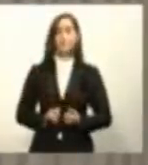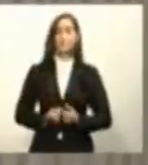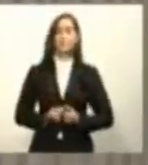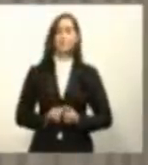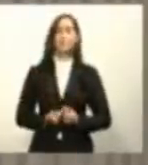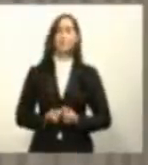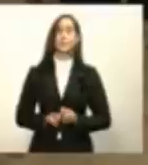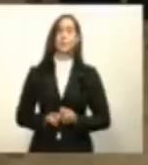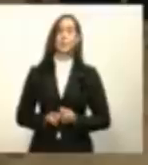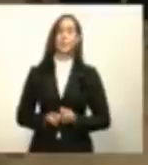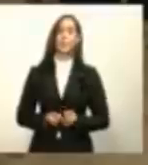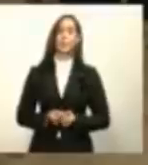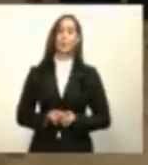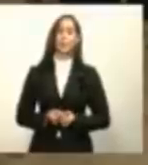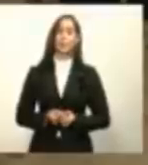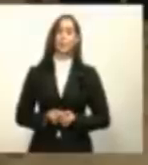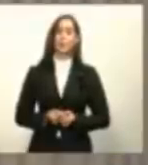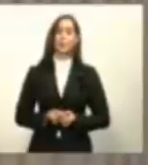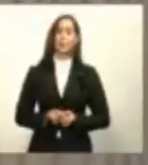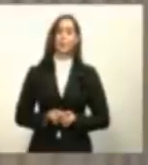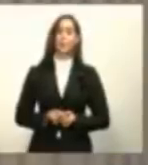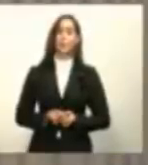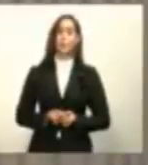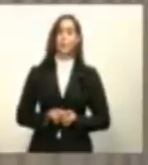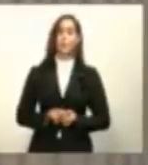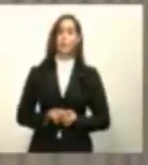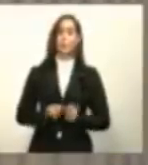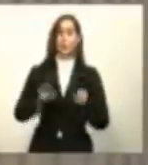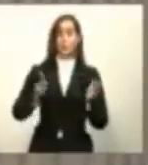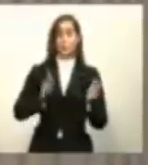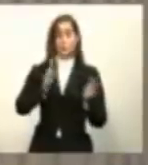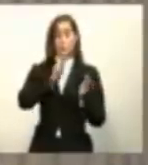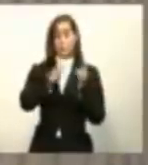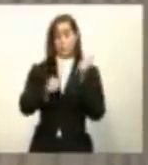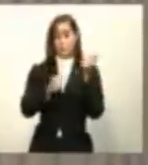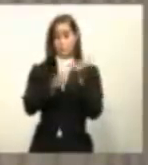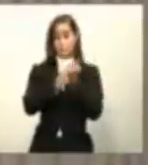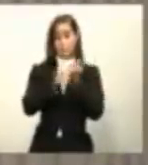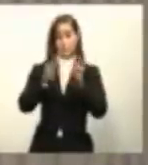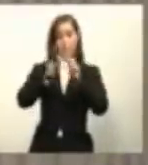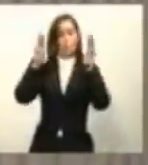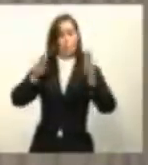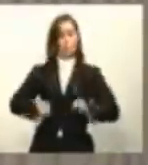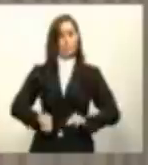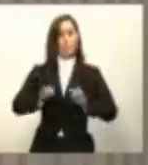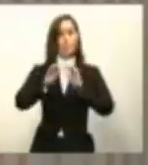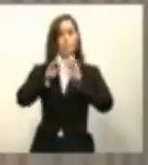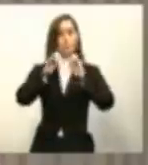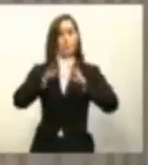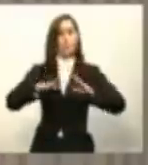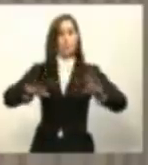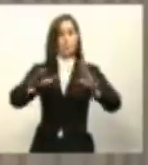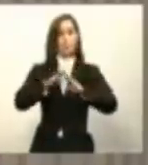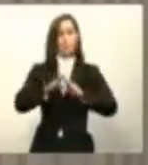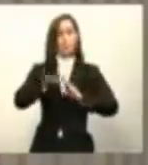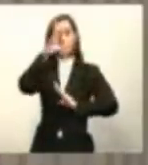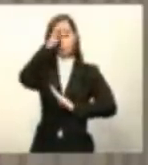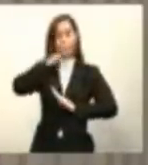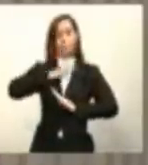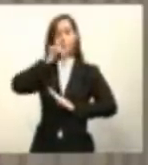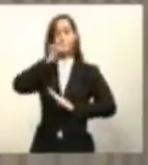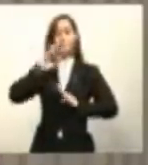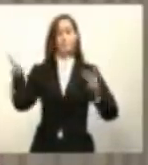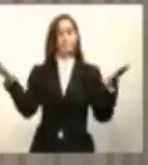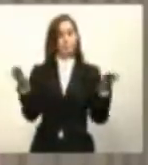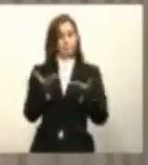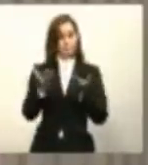Saint-Domingue yo pral construire l'hôpital ça sous frontière. Ça veut dire y a prêté bon la caillou pour capable grainer timoun gens yo vle yo pas